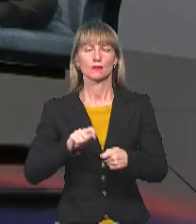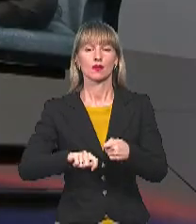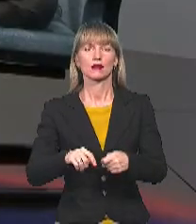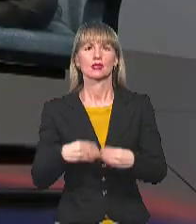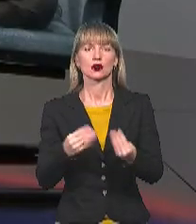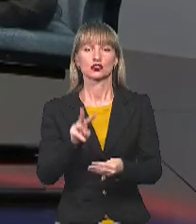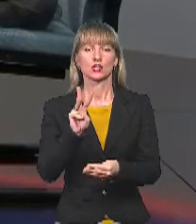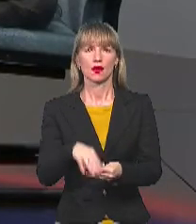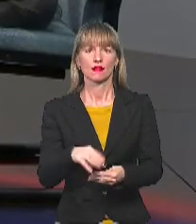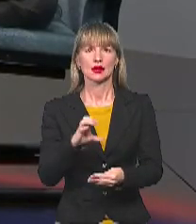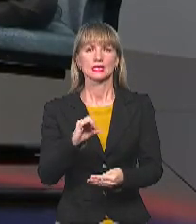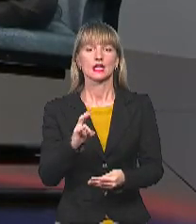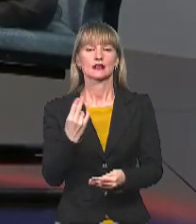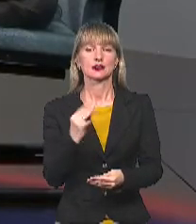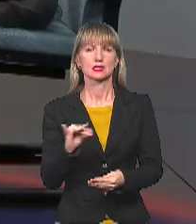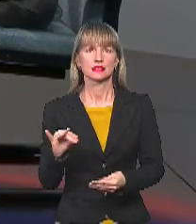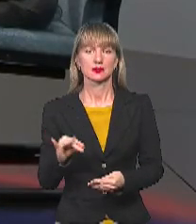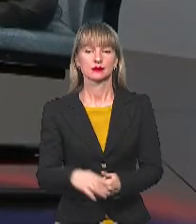виписували штрафні санкції.